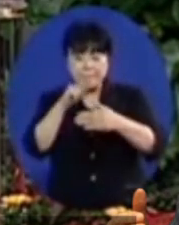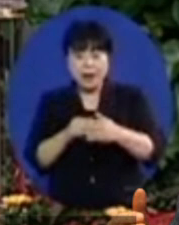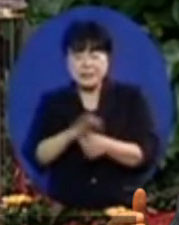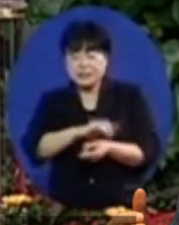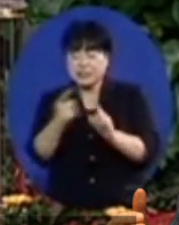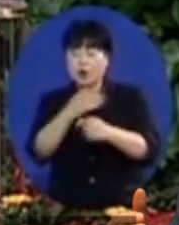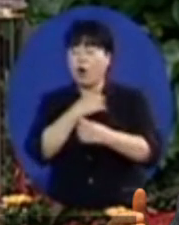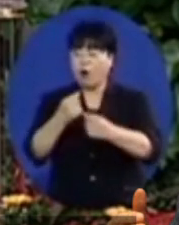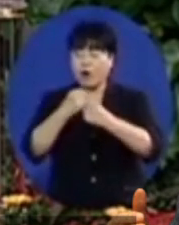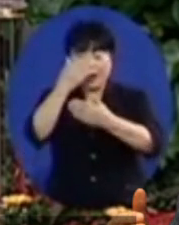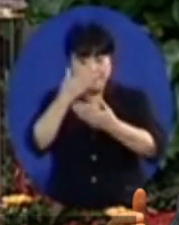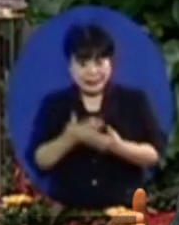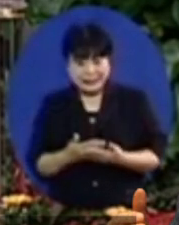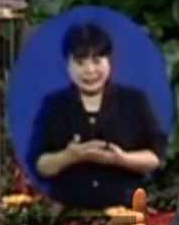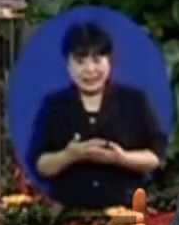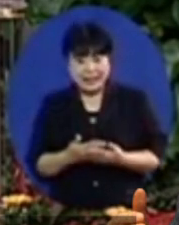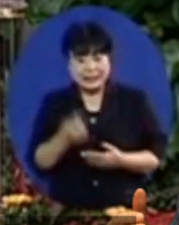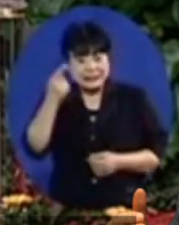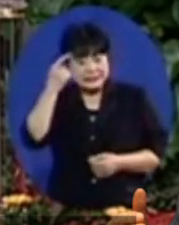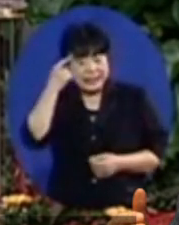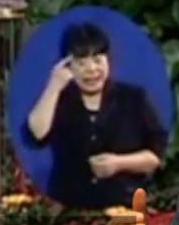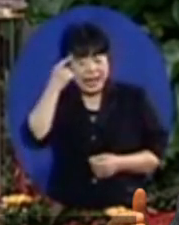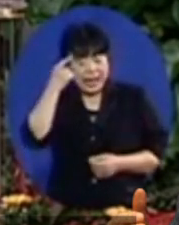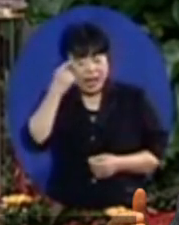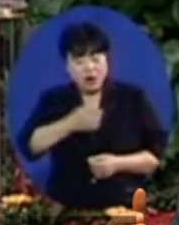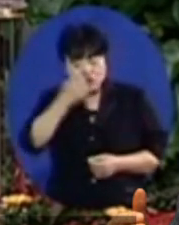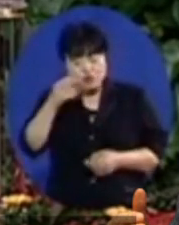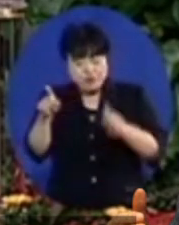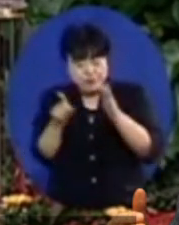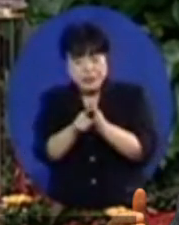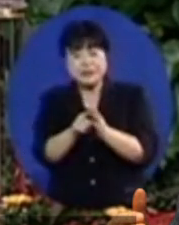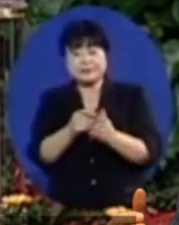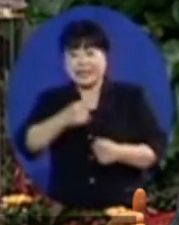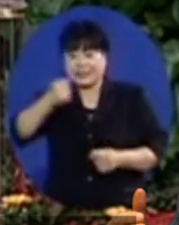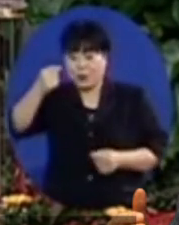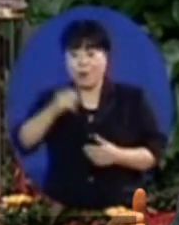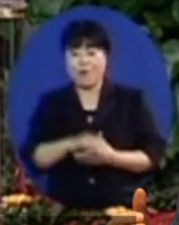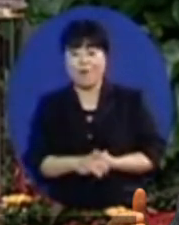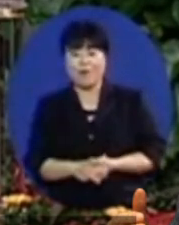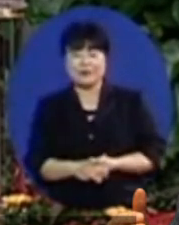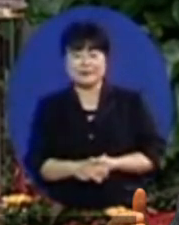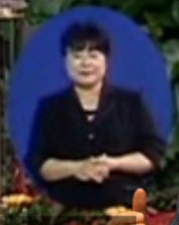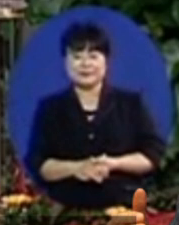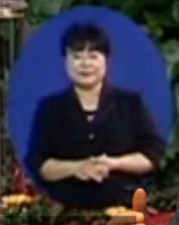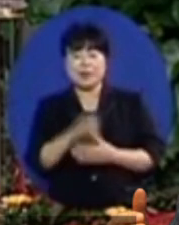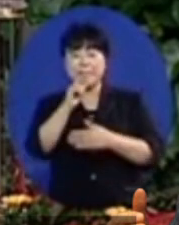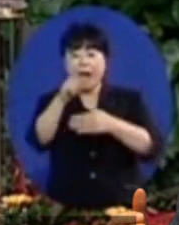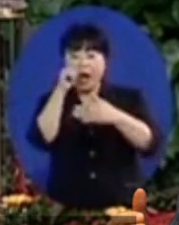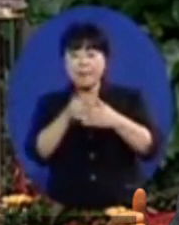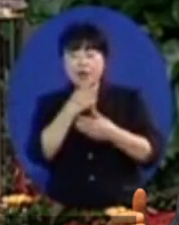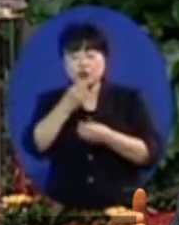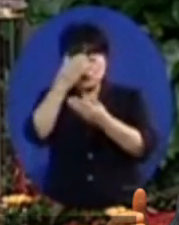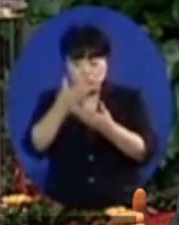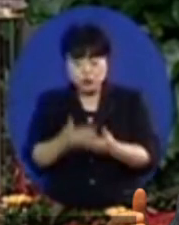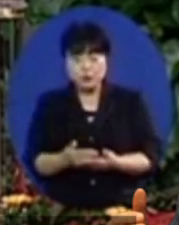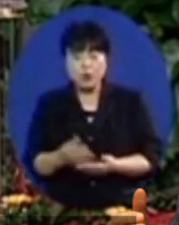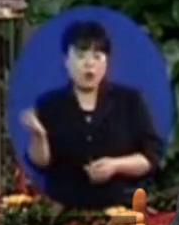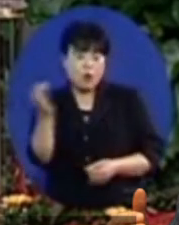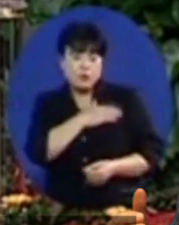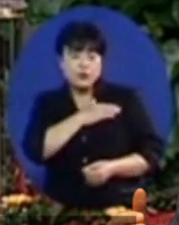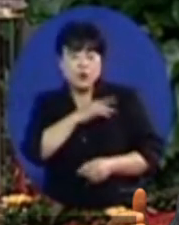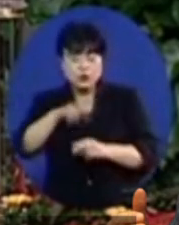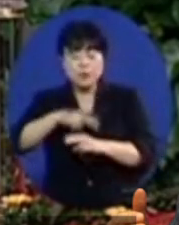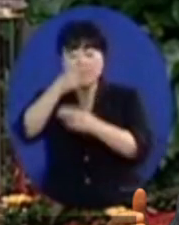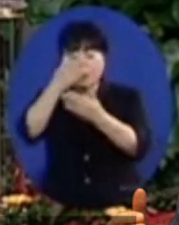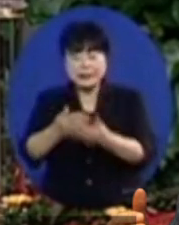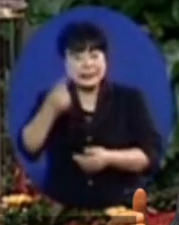치료와 건강을 받았다는 의식, 즉 생각과 꿈과 믿음과 신념을 갖고 마음의 축복과 부요를 선물로